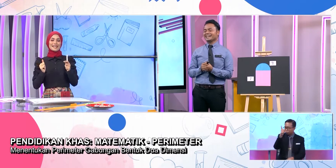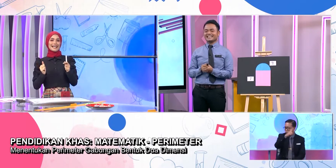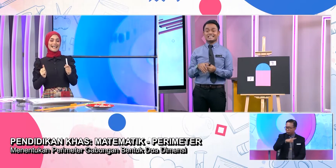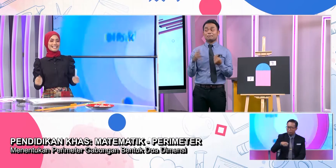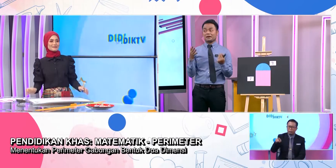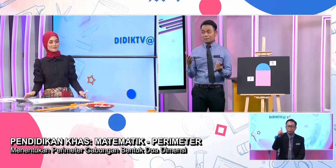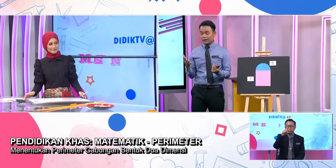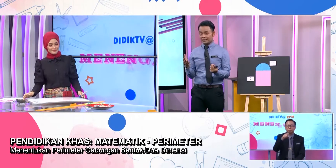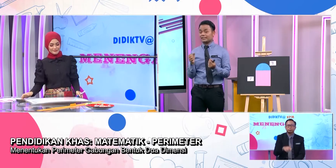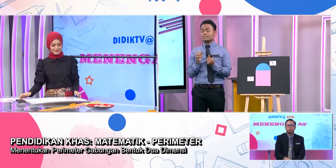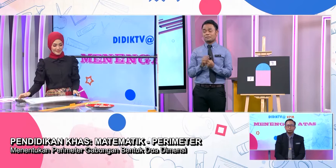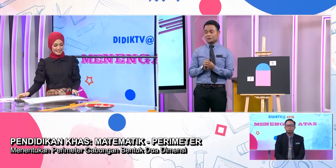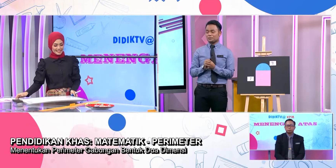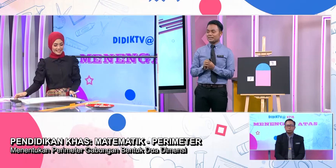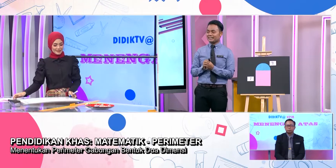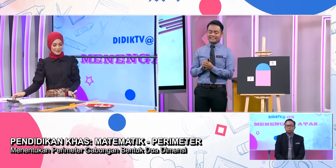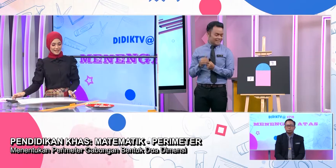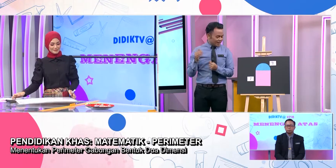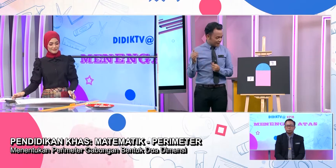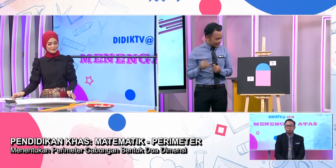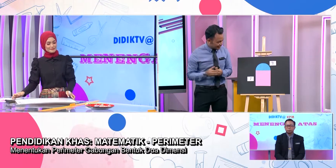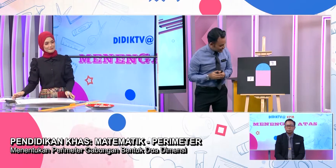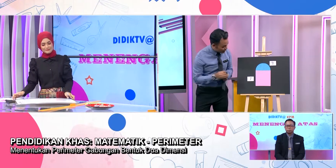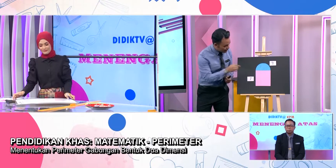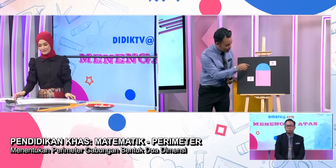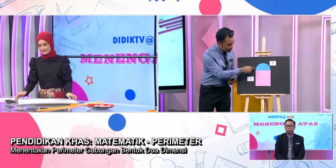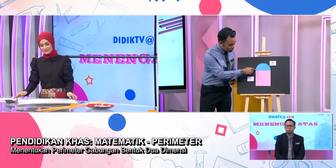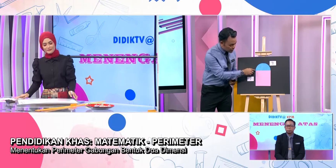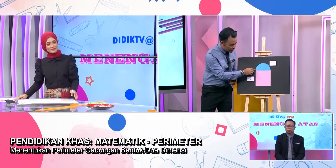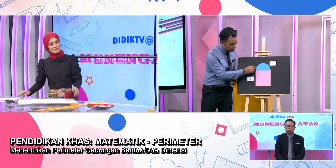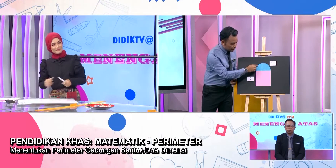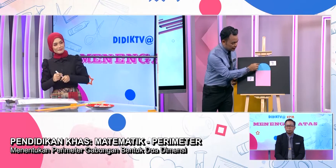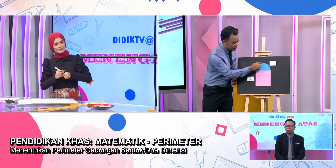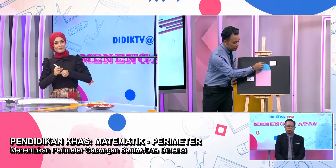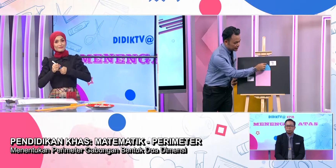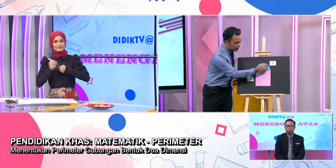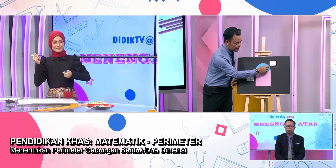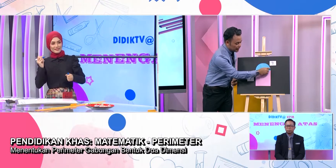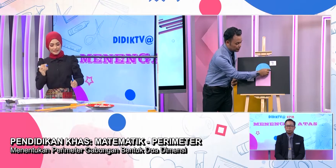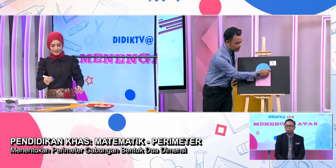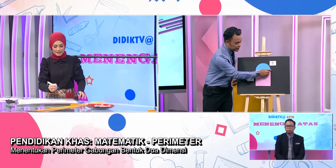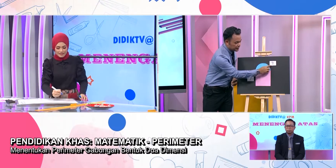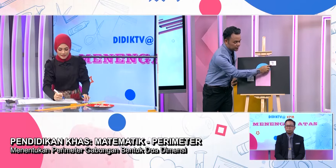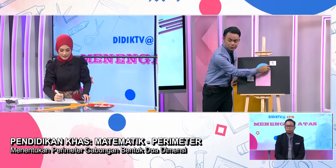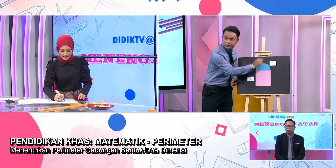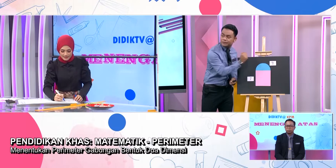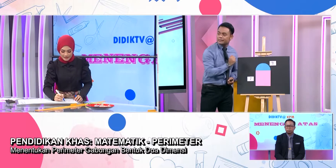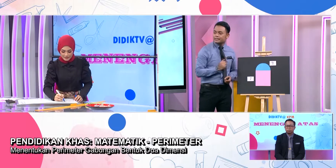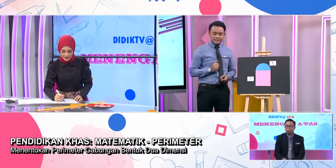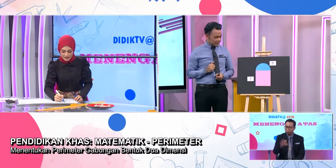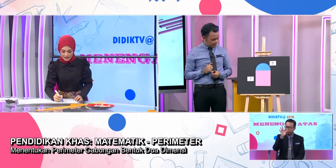mulai Jepara bulat termasuk taruh bulan baik bentuk sepakbola ini perintahnya telah dibeli